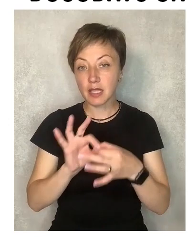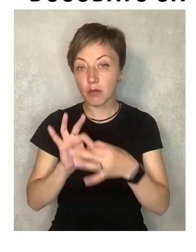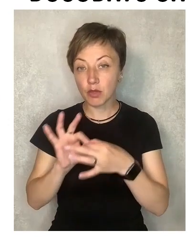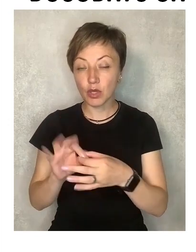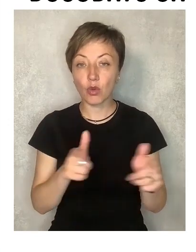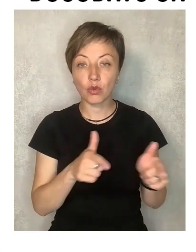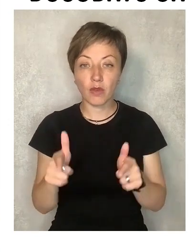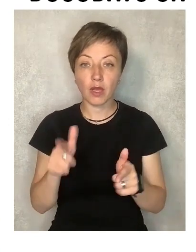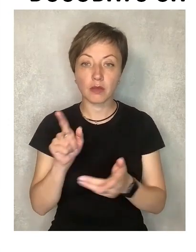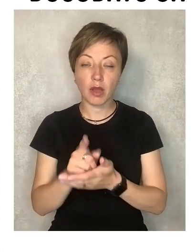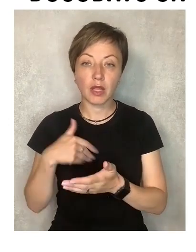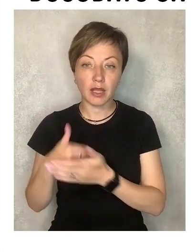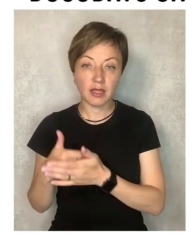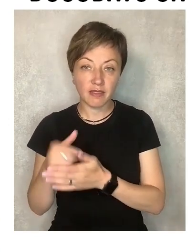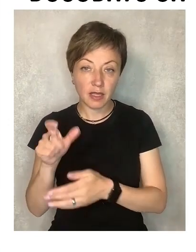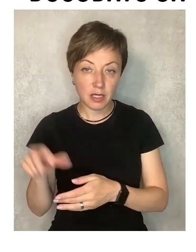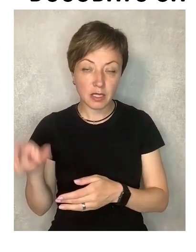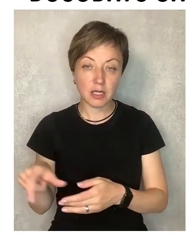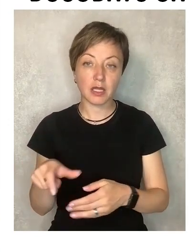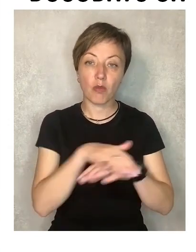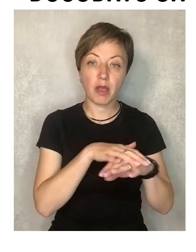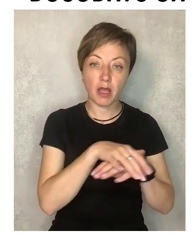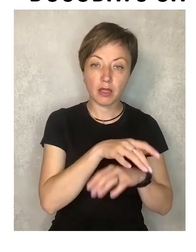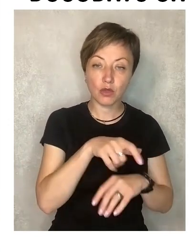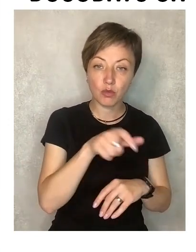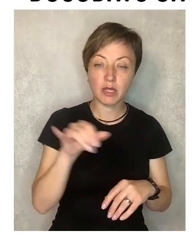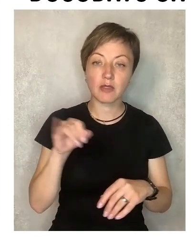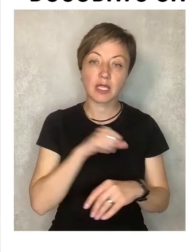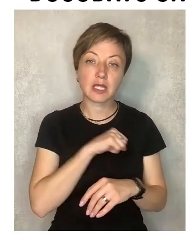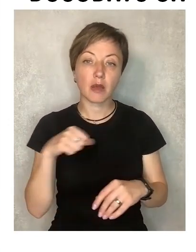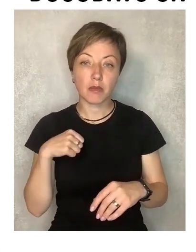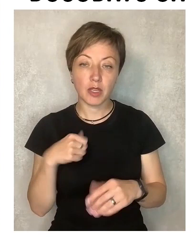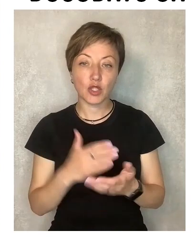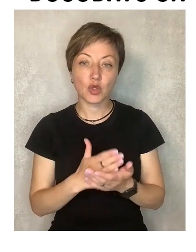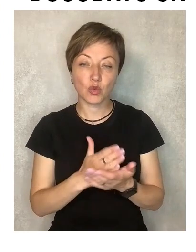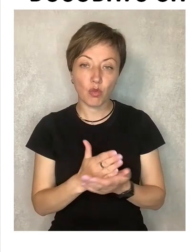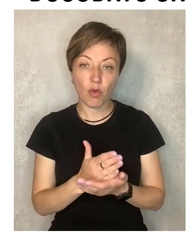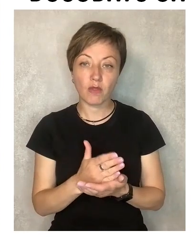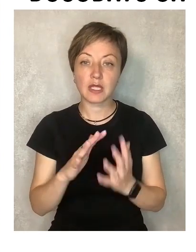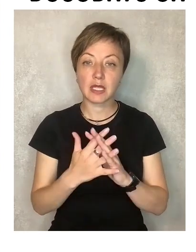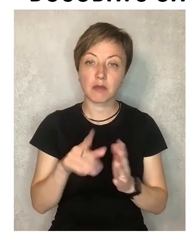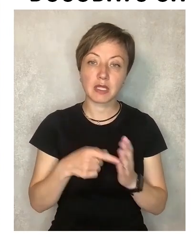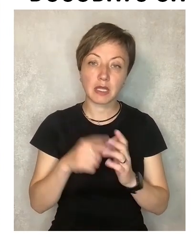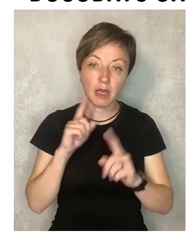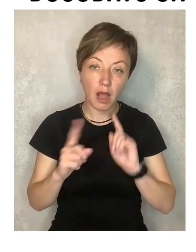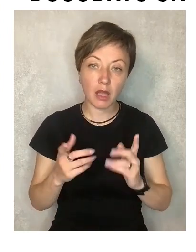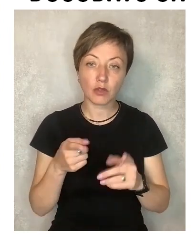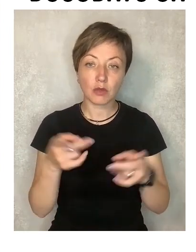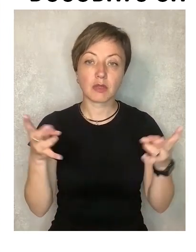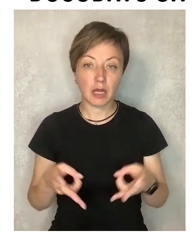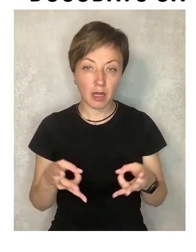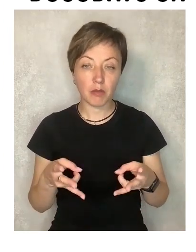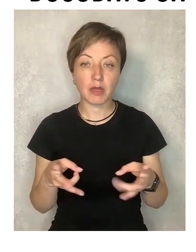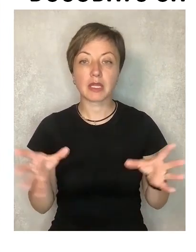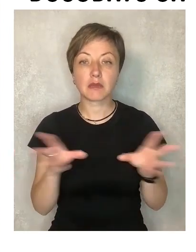мають і активісти, так, громадянське суспільство, і самі службовці, там сільські міські ради, що їм треба